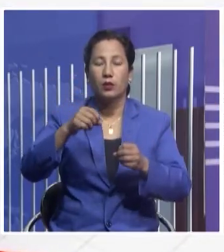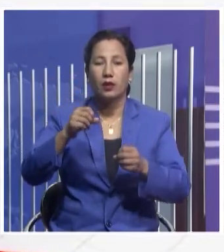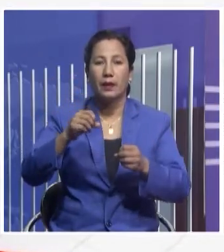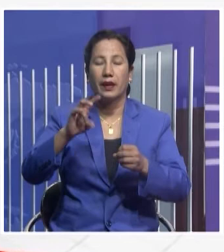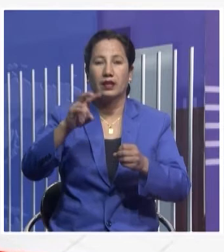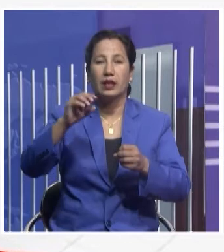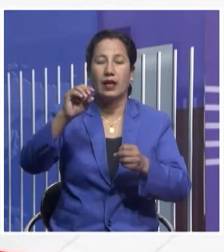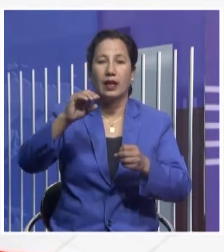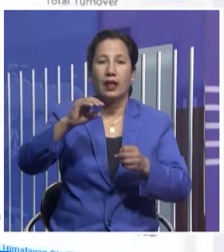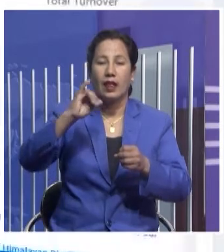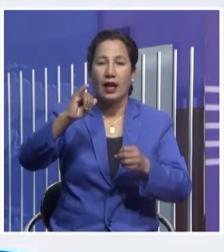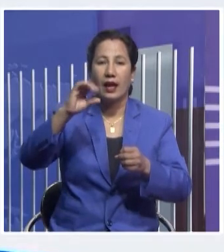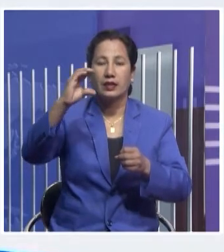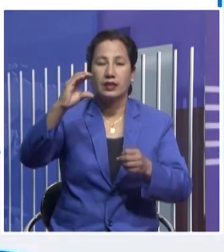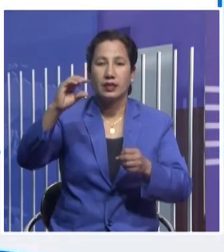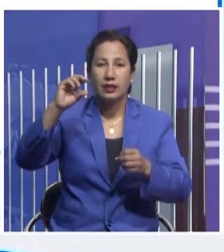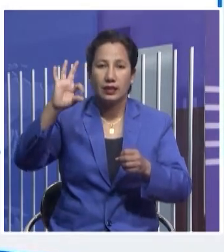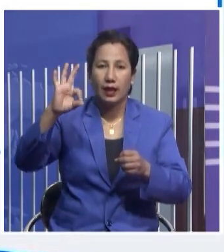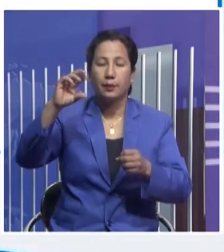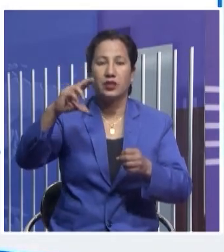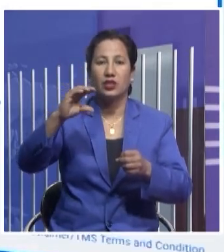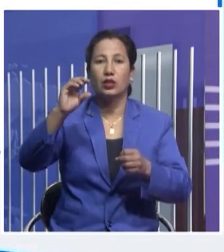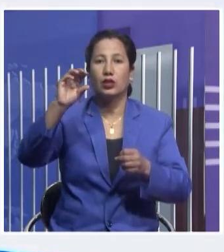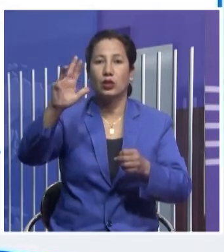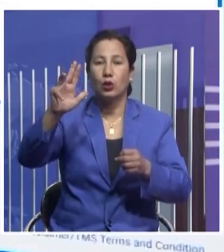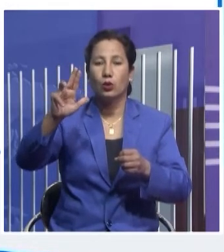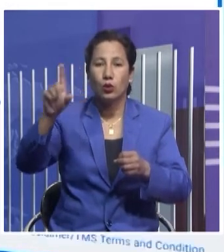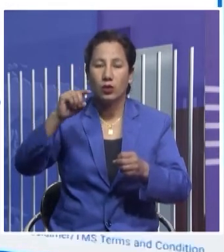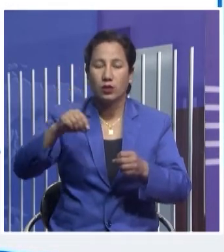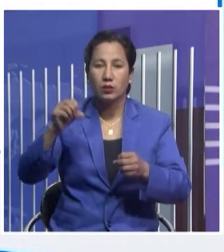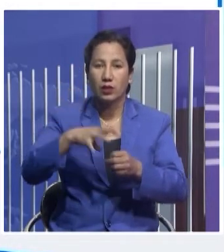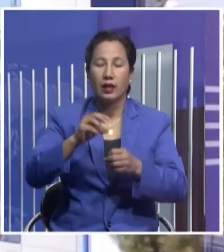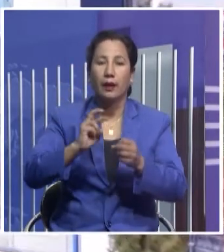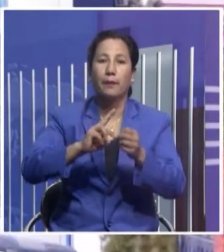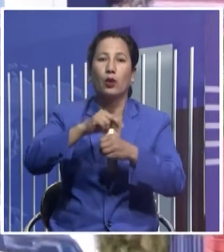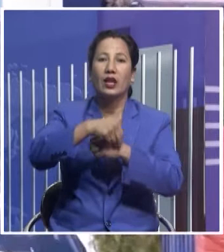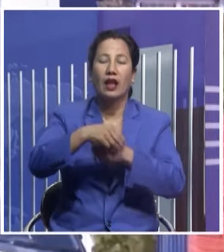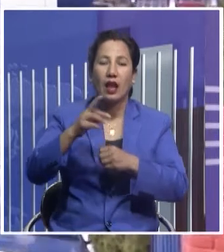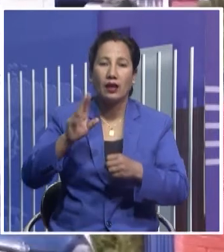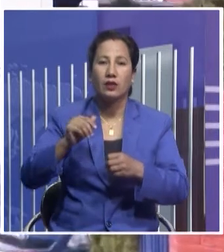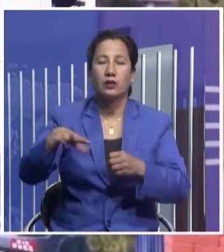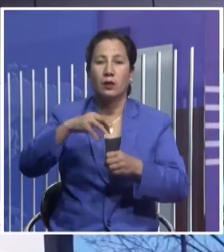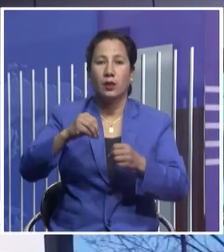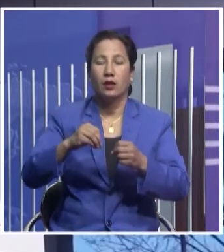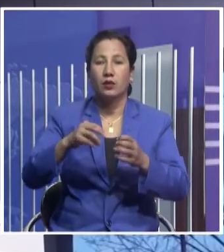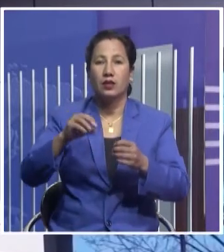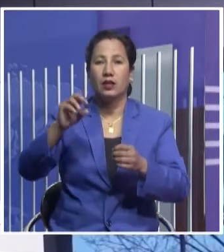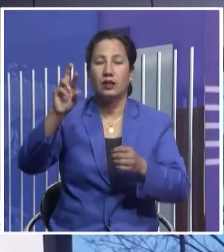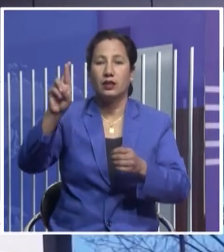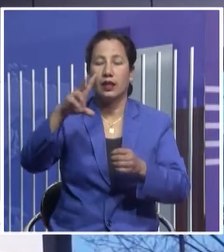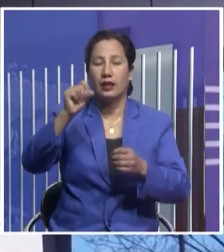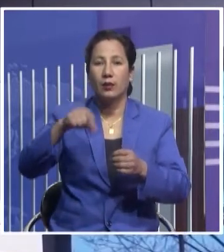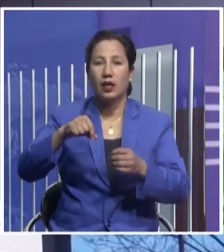र आइसिएफसी फाइनान्सको सेयर 9% भन्दा धेरैले ओह्रालो लागेको छ। समग्र बजार राताम्य हुँदा पनि